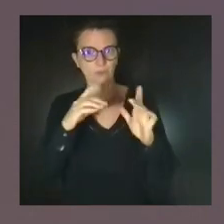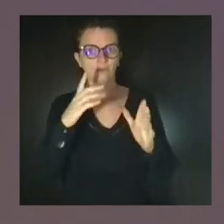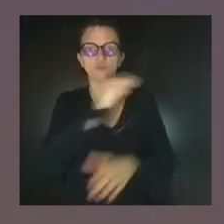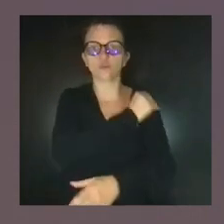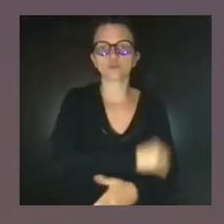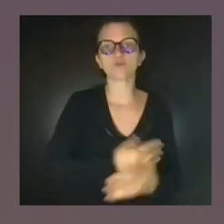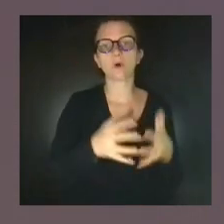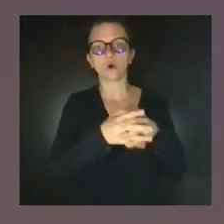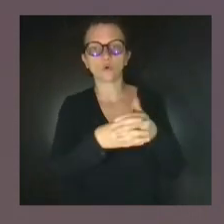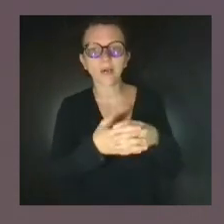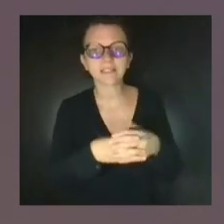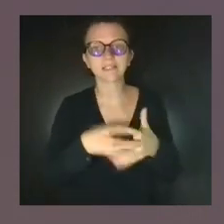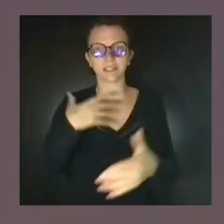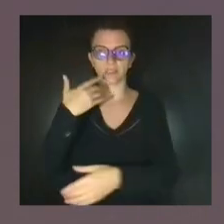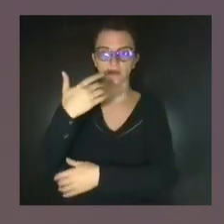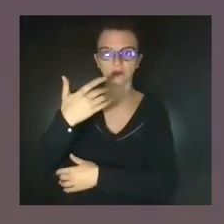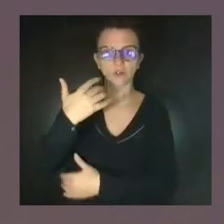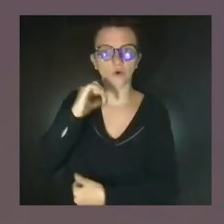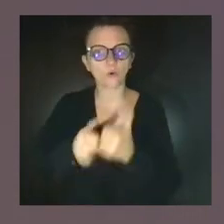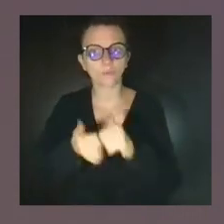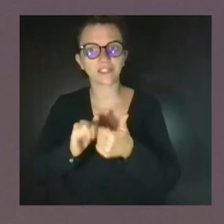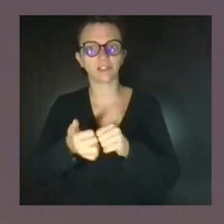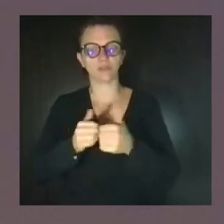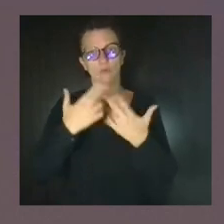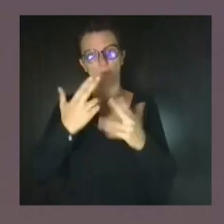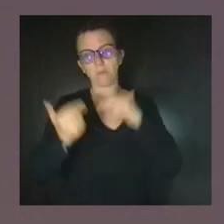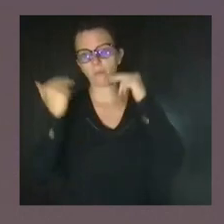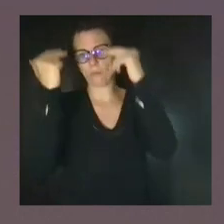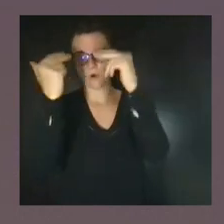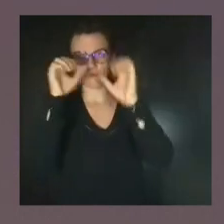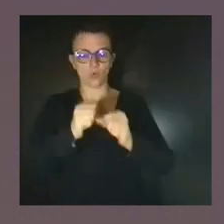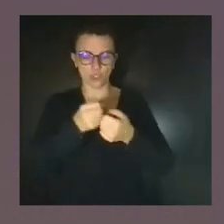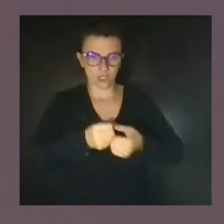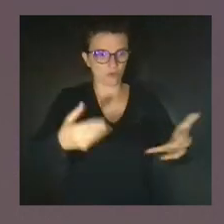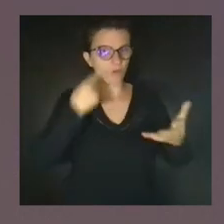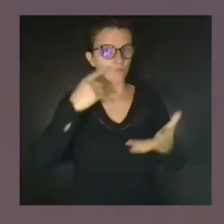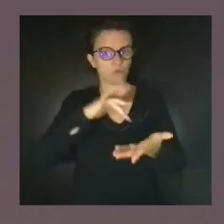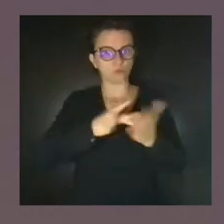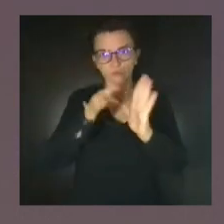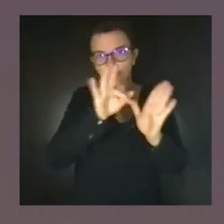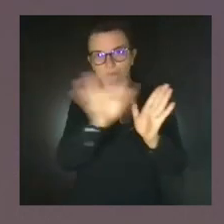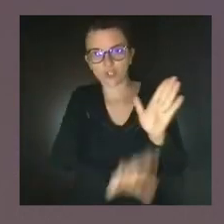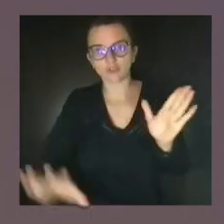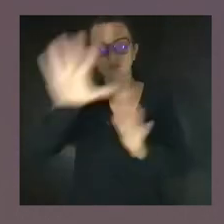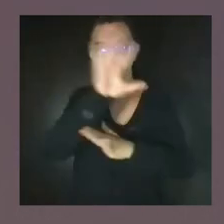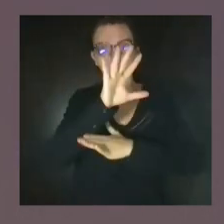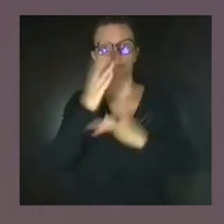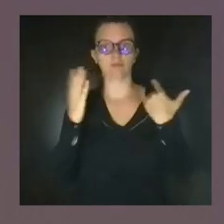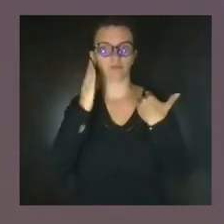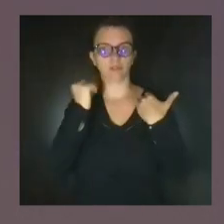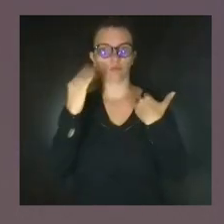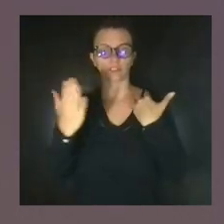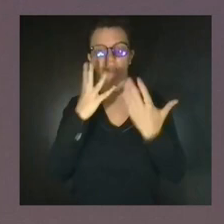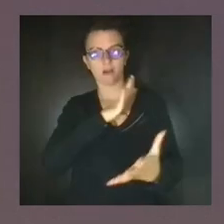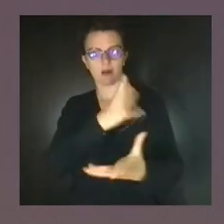sport de compétition, du sport de très haut niveau, puisse être développée pour l'ensemble des personnes sur le territoire. Et à cela s'ajoute la